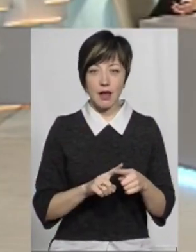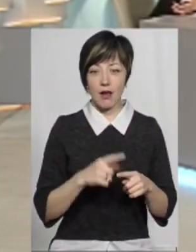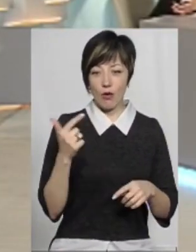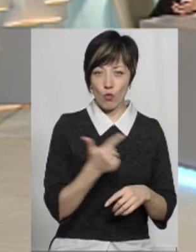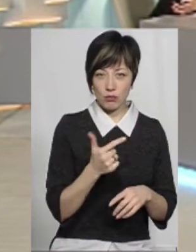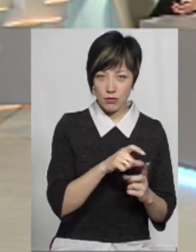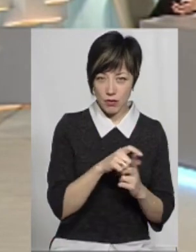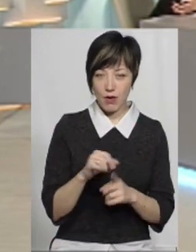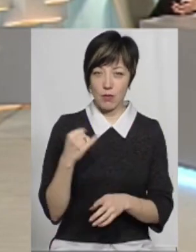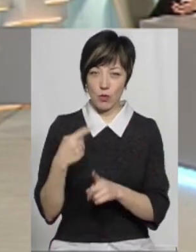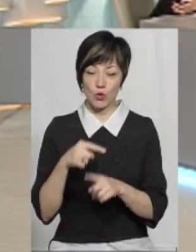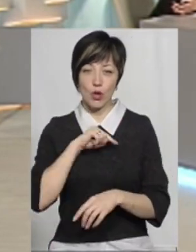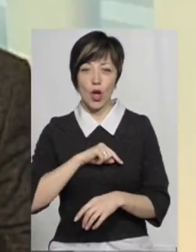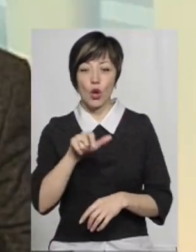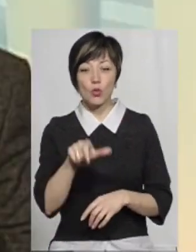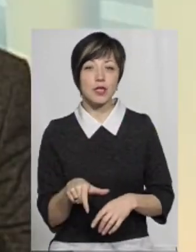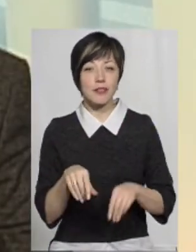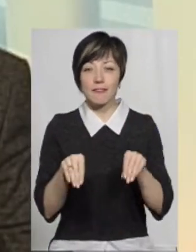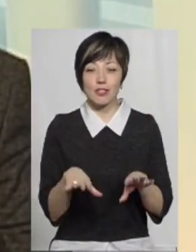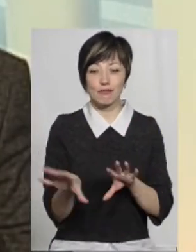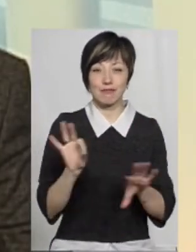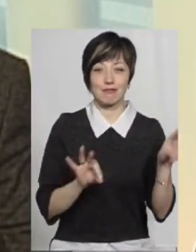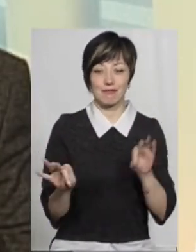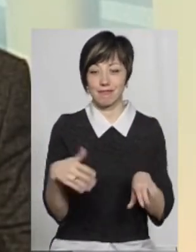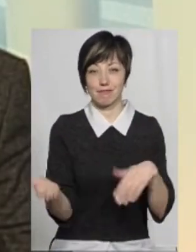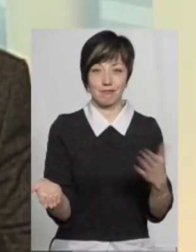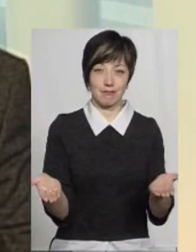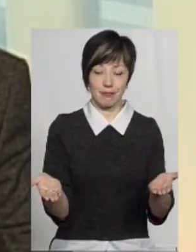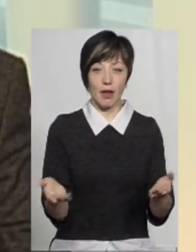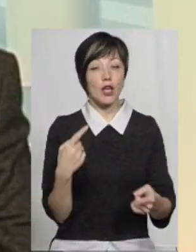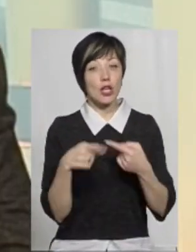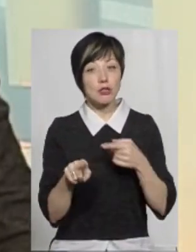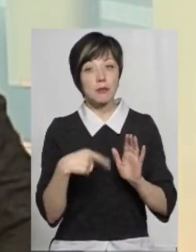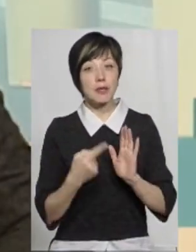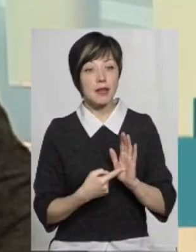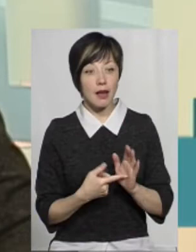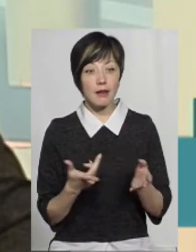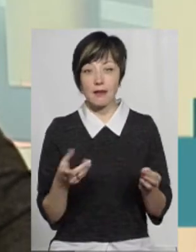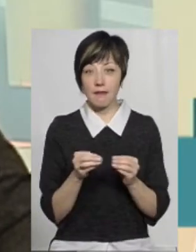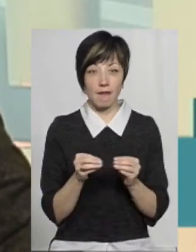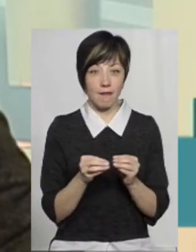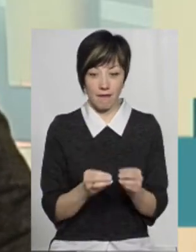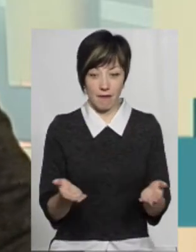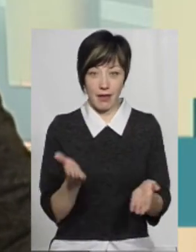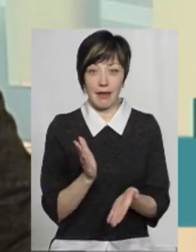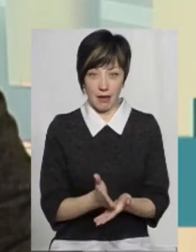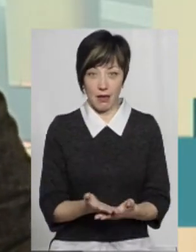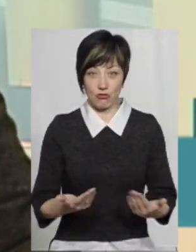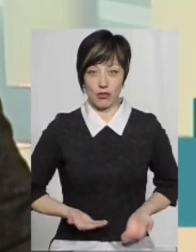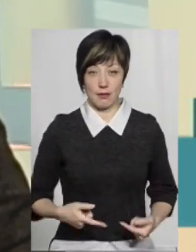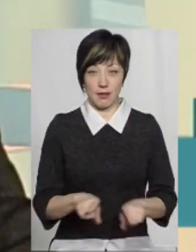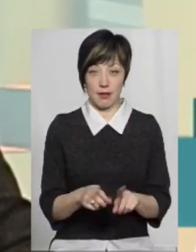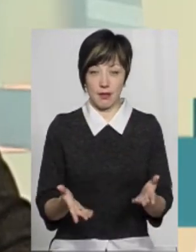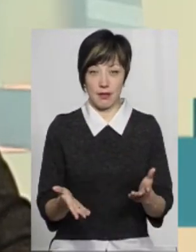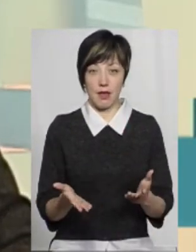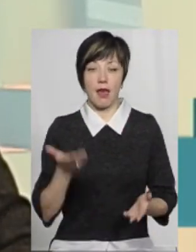духовності. І кожна людина приймає рішення, в яку сторону вона йде. Друге питання, із пісні слов не вирвеш, воно дійсно є. І